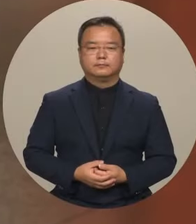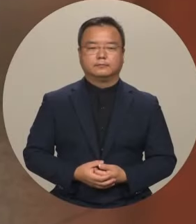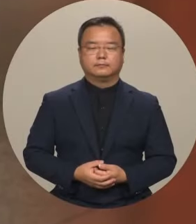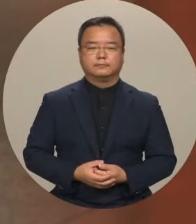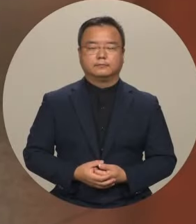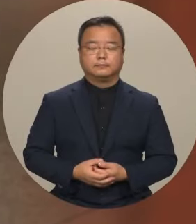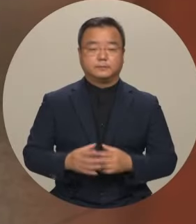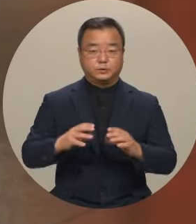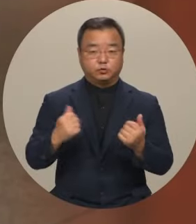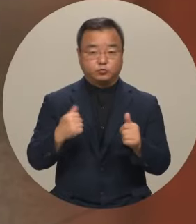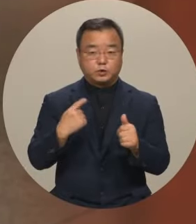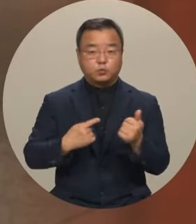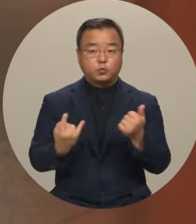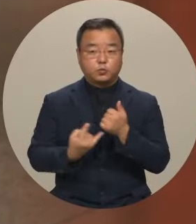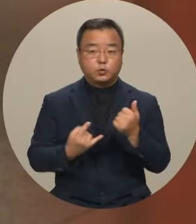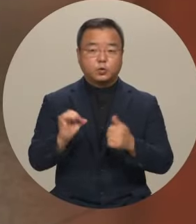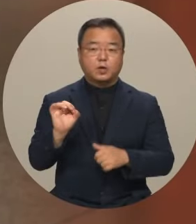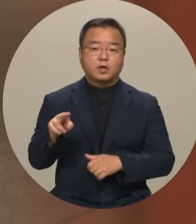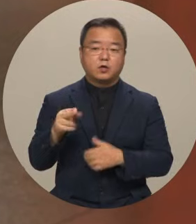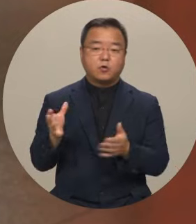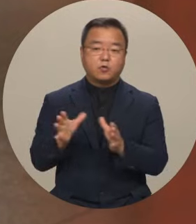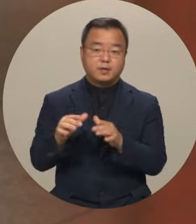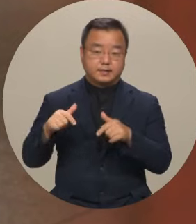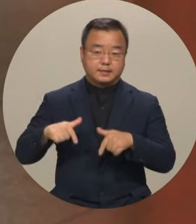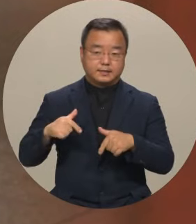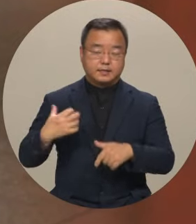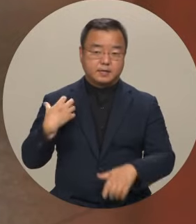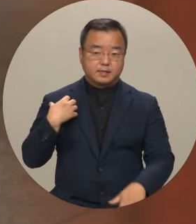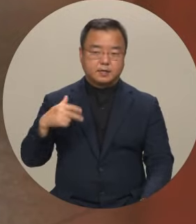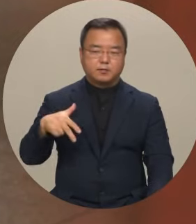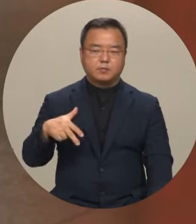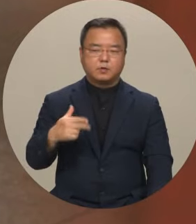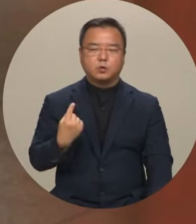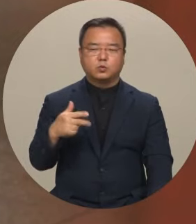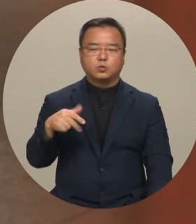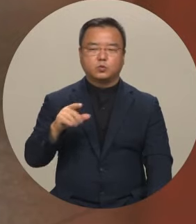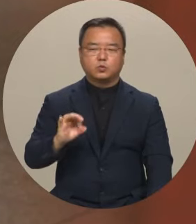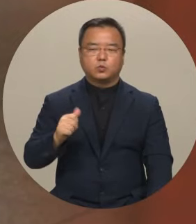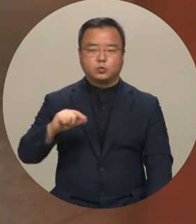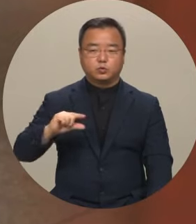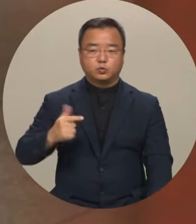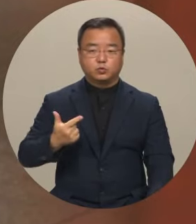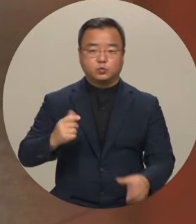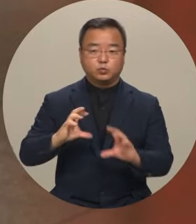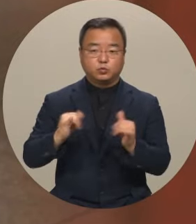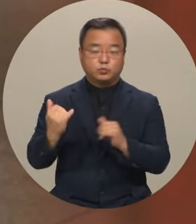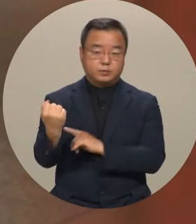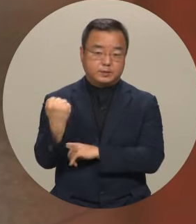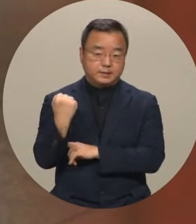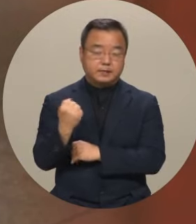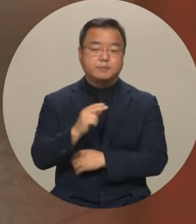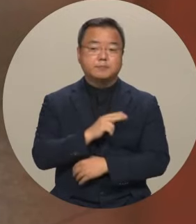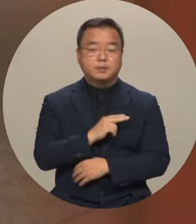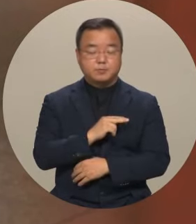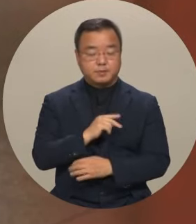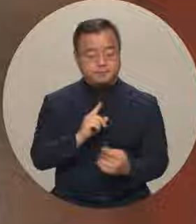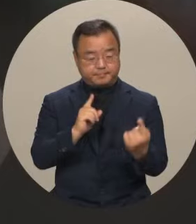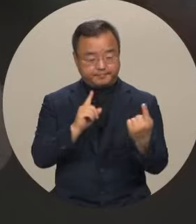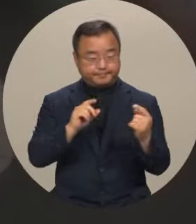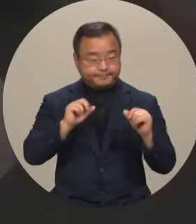네 국회 교육위원회 여당 간사를 맡고 있는 조정훈 국민의 힘 의원과 자세한 현안 얘기 나눠보겠습니다